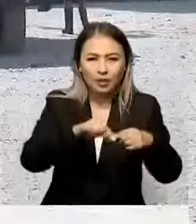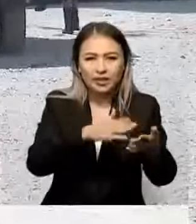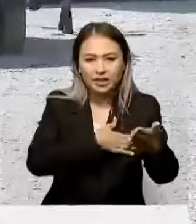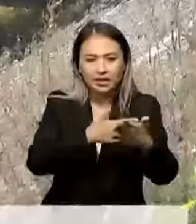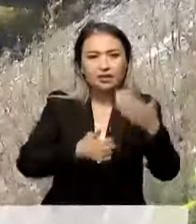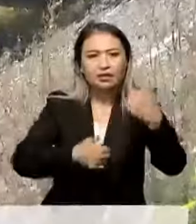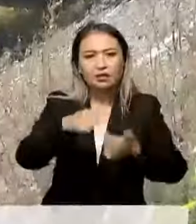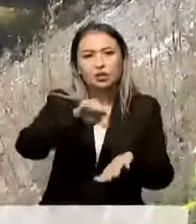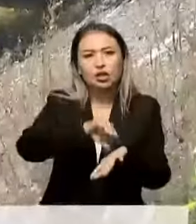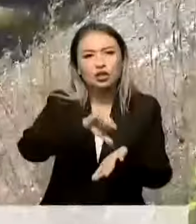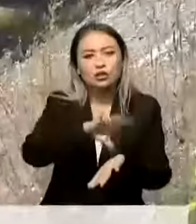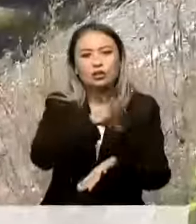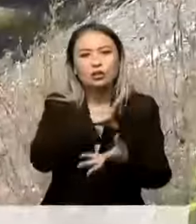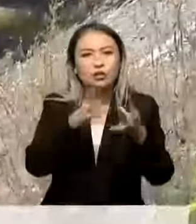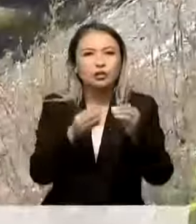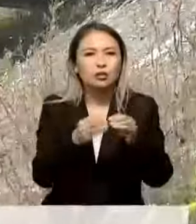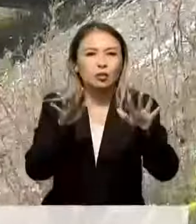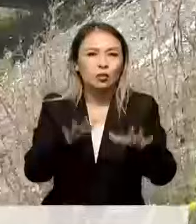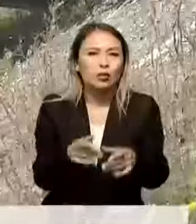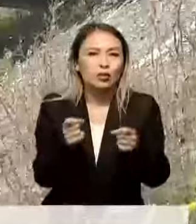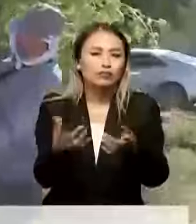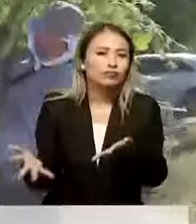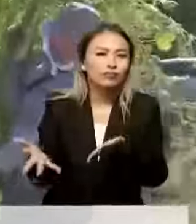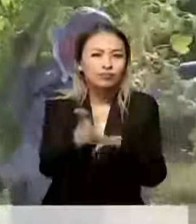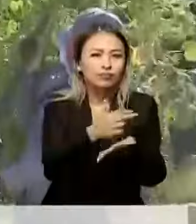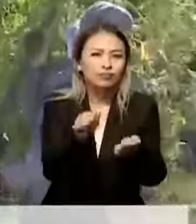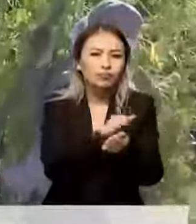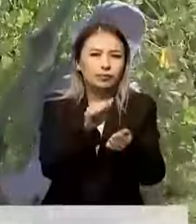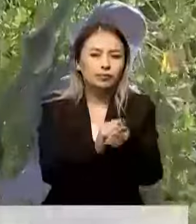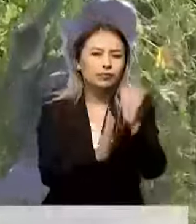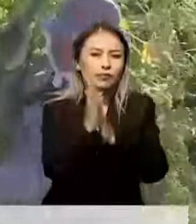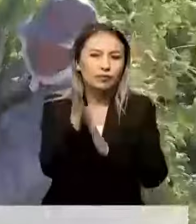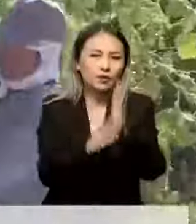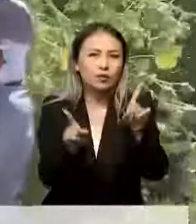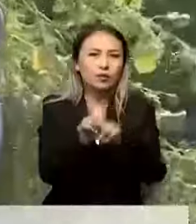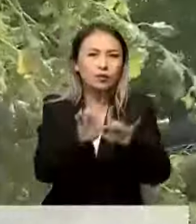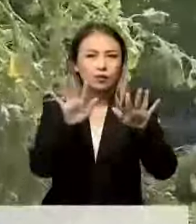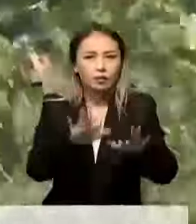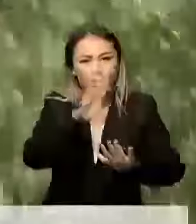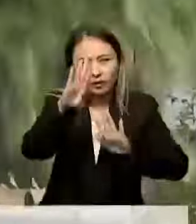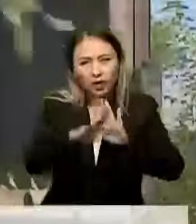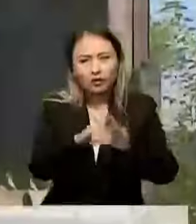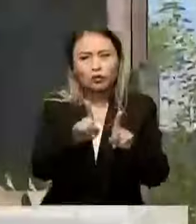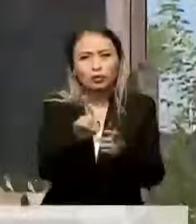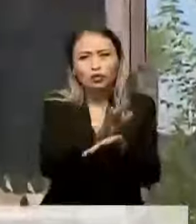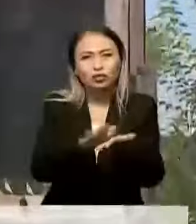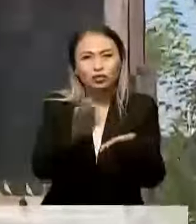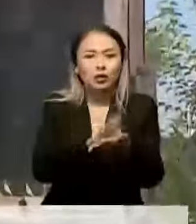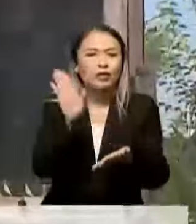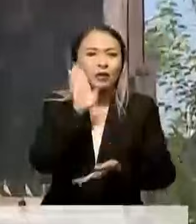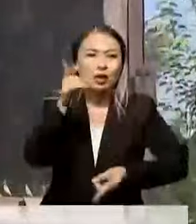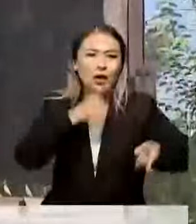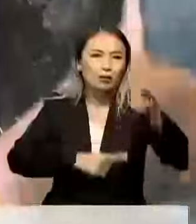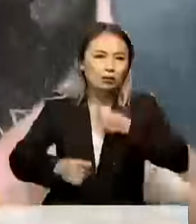қоғам белсенділері атсалысты. Жағалауға шашылған күл қоқыс жиналып, қураған өскіндер ырқылды. Өткелдің асты да тазартылып, су ағыны қалыпқа